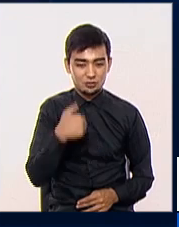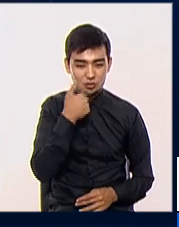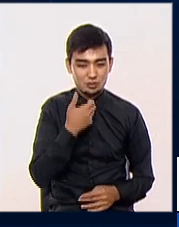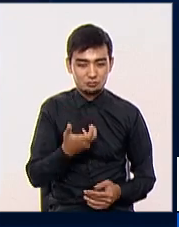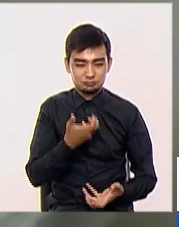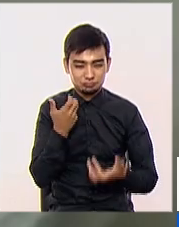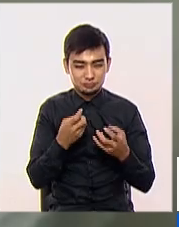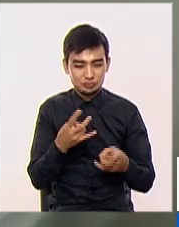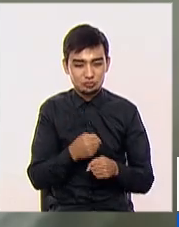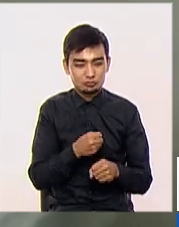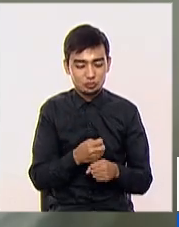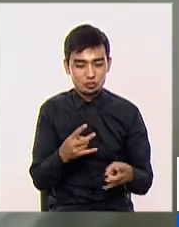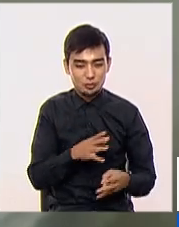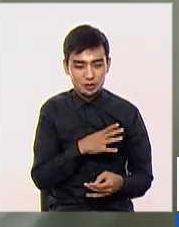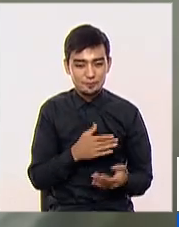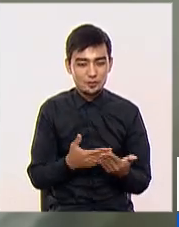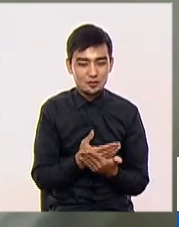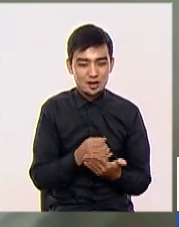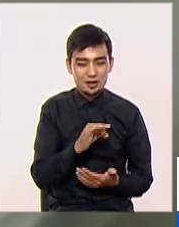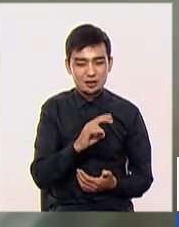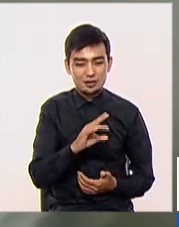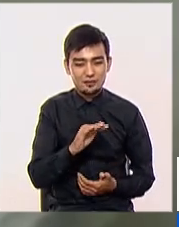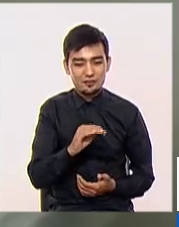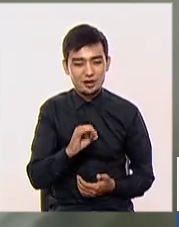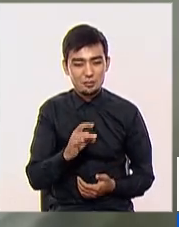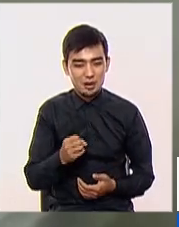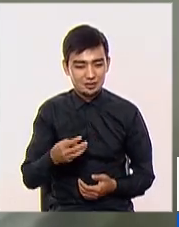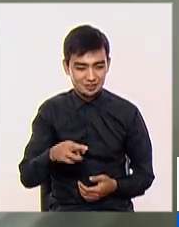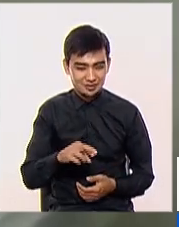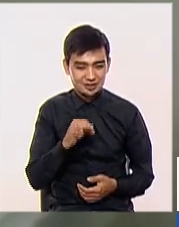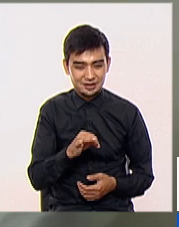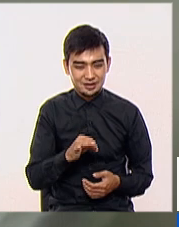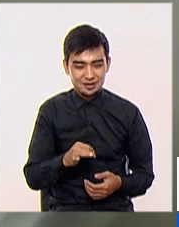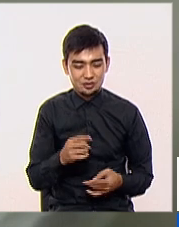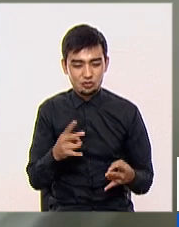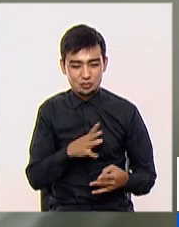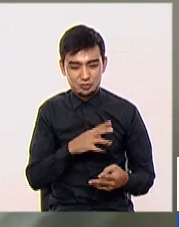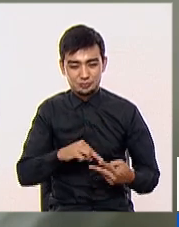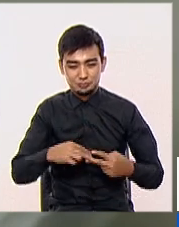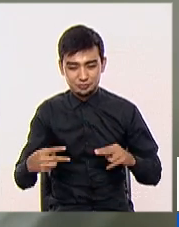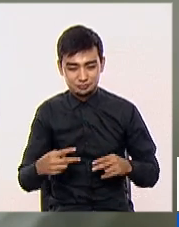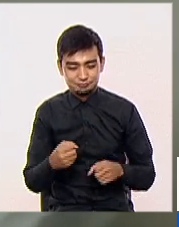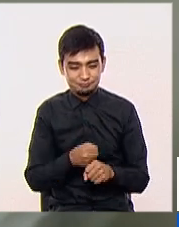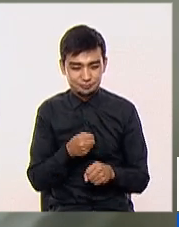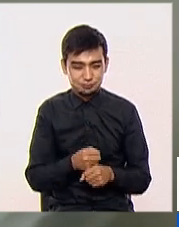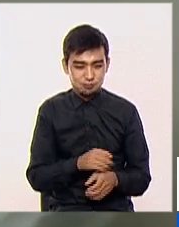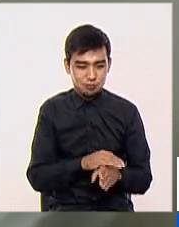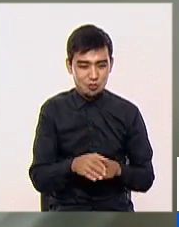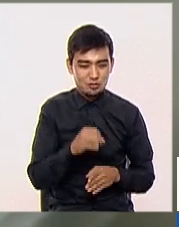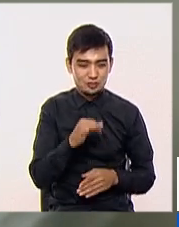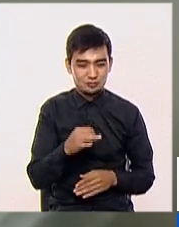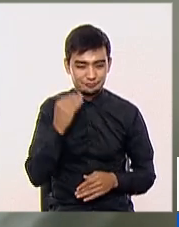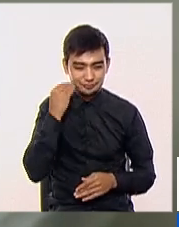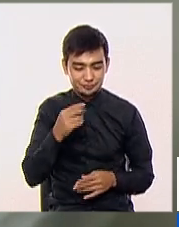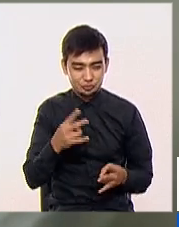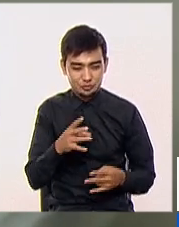следовало заняться информационными системами здравоохранения, то есть привести их в максимально детализированное и интегрированное друг с